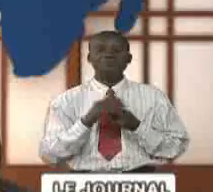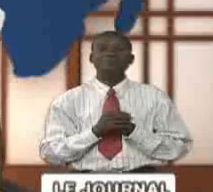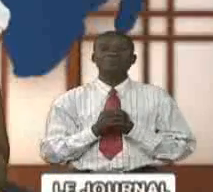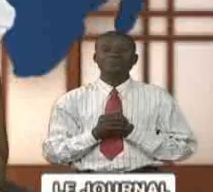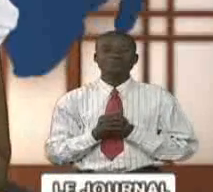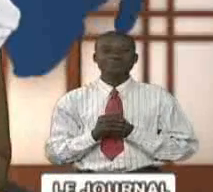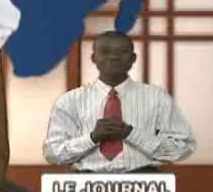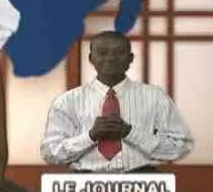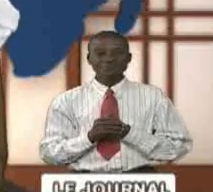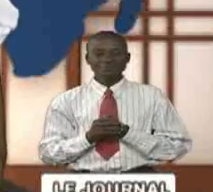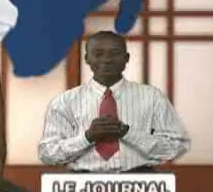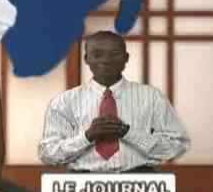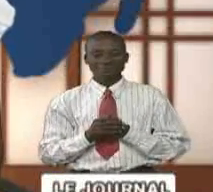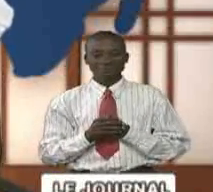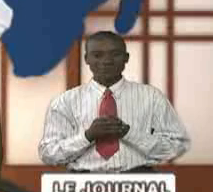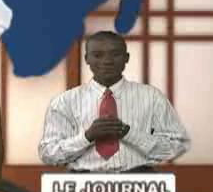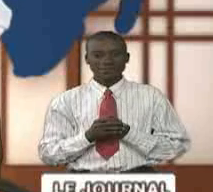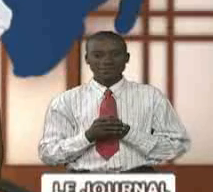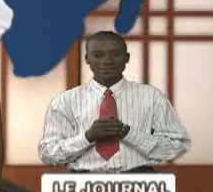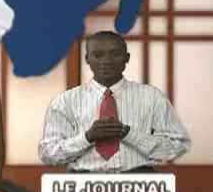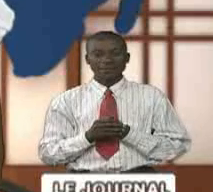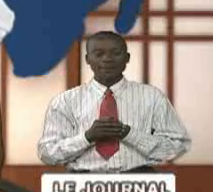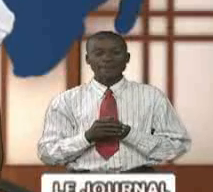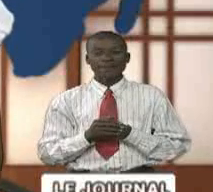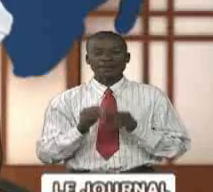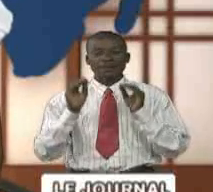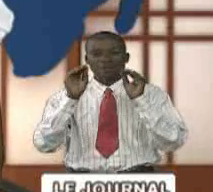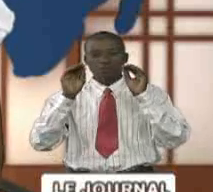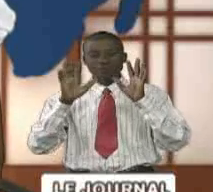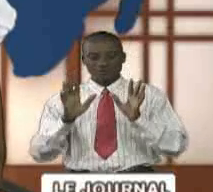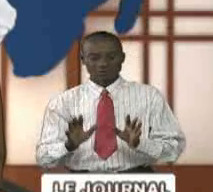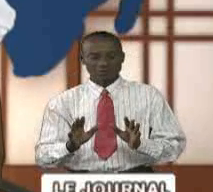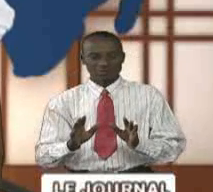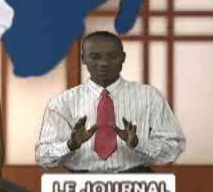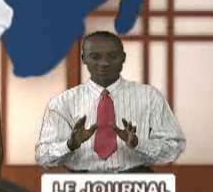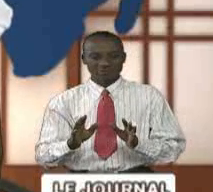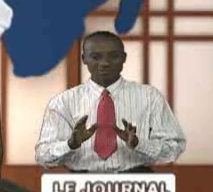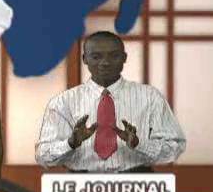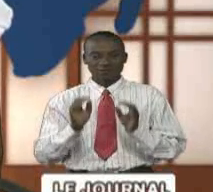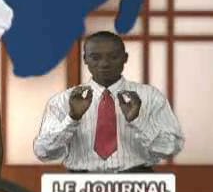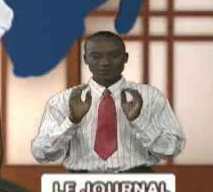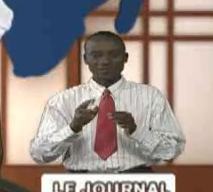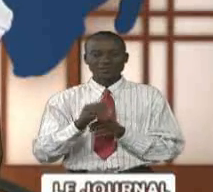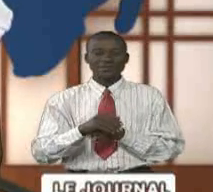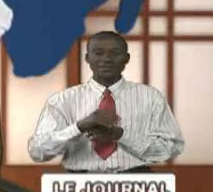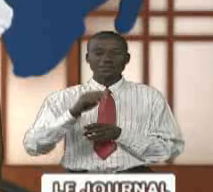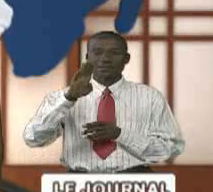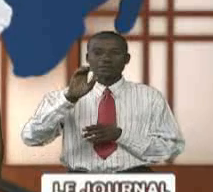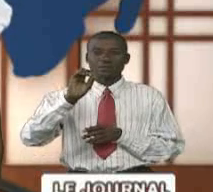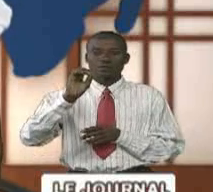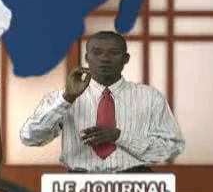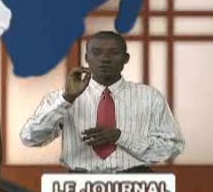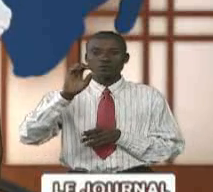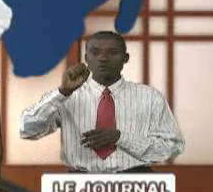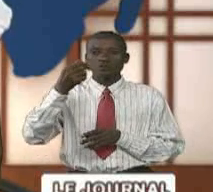Retour lundi dernier à Kinshasa du professeur Évariste Boshab. Le secrétaire général du PPRD revient de Libreville